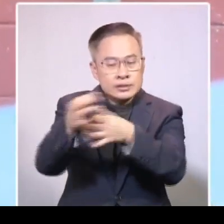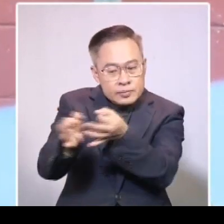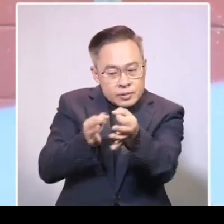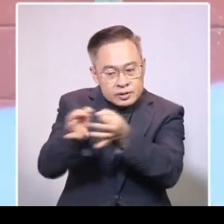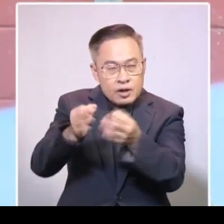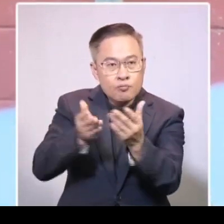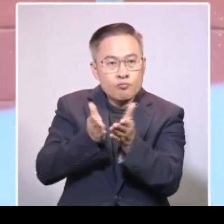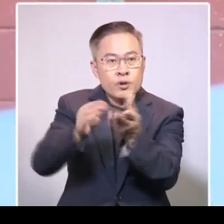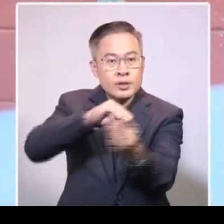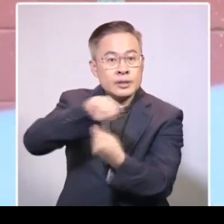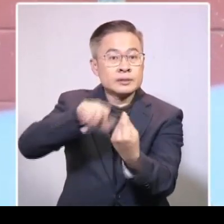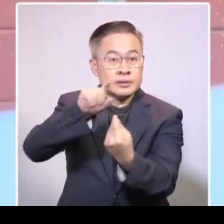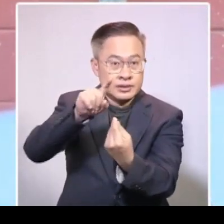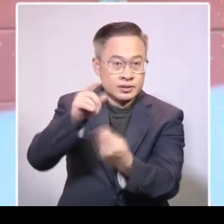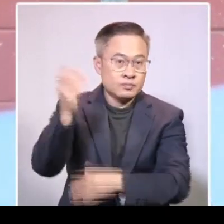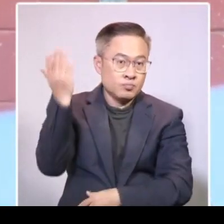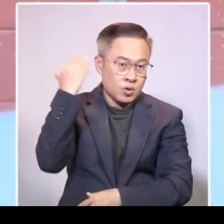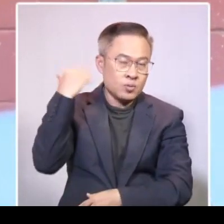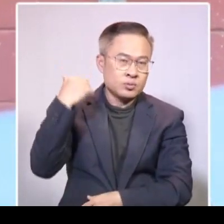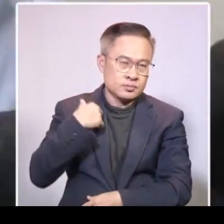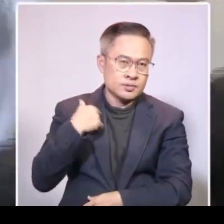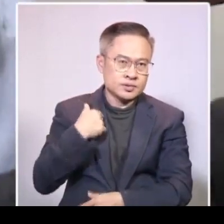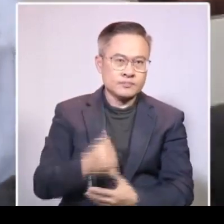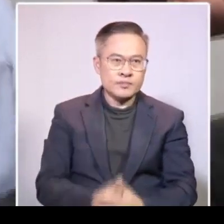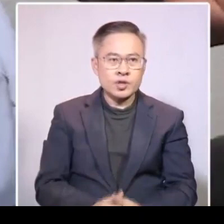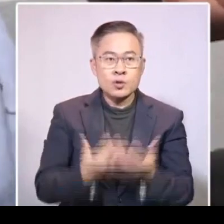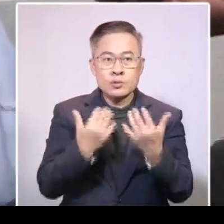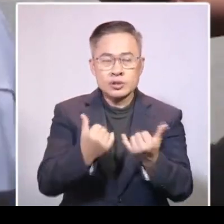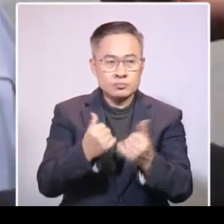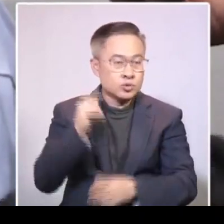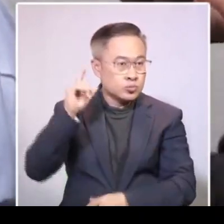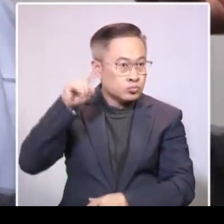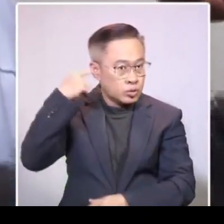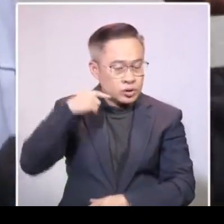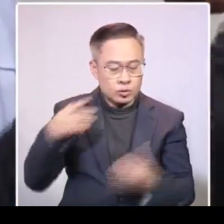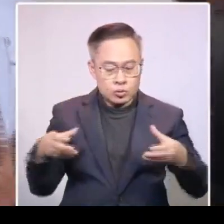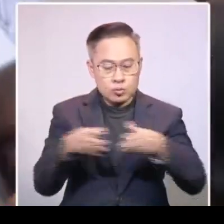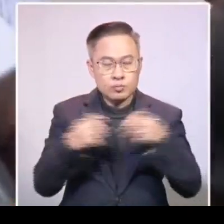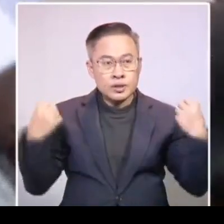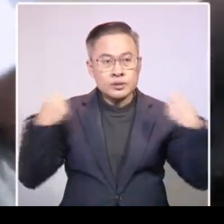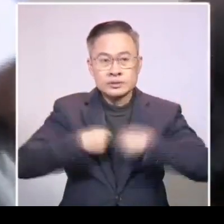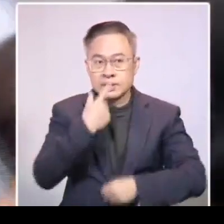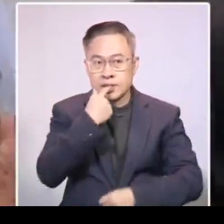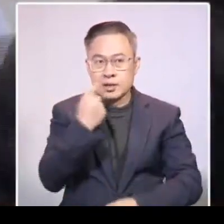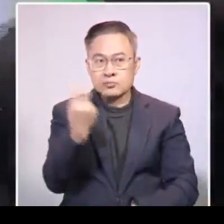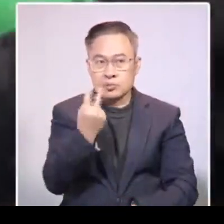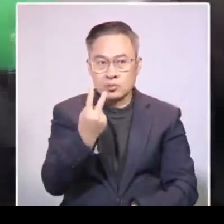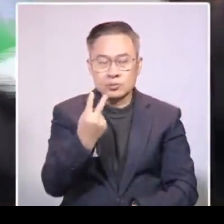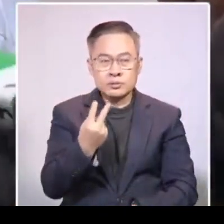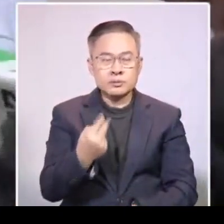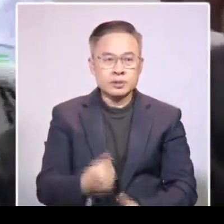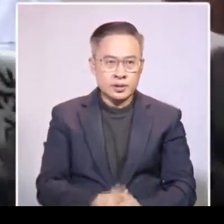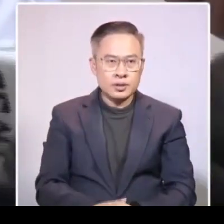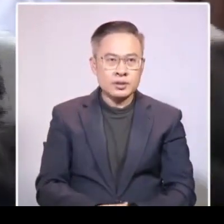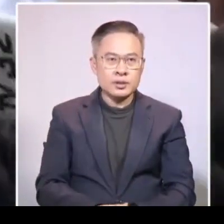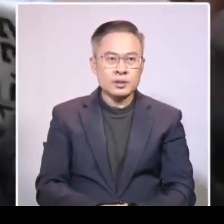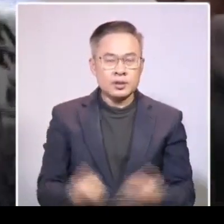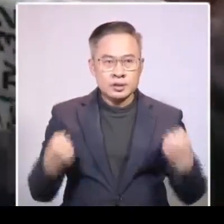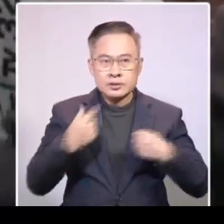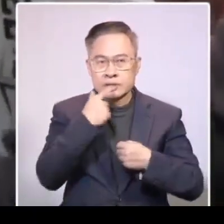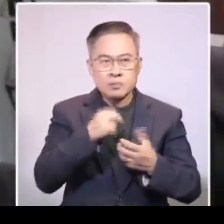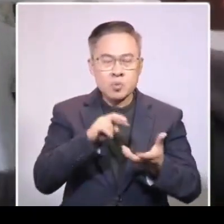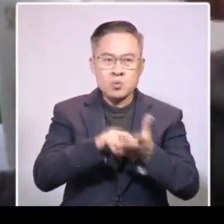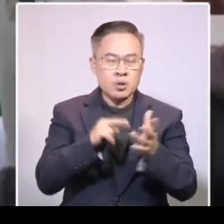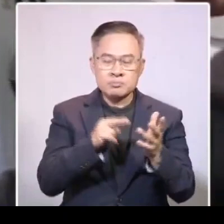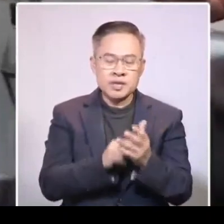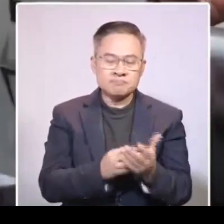ามี2อดีตคนเสื้อแดงคือนางอ่อนแซ่เหลียงและนางนภศรบุญรีเดินทางมาที่หน้าบ้านของนายทักษิณระบุว่าหมดศรั